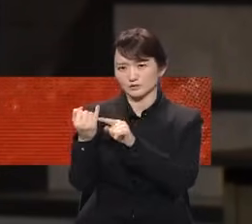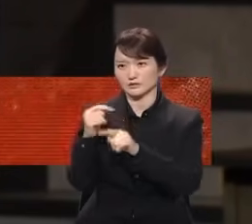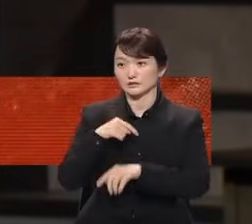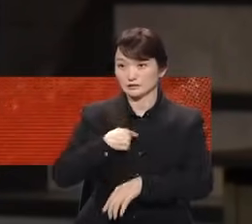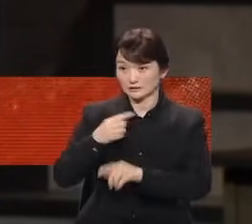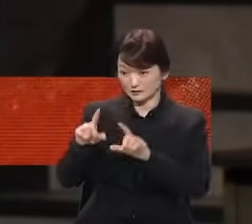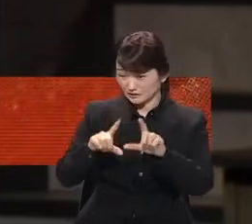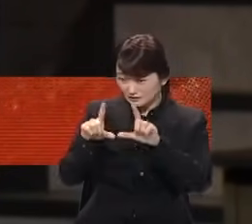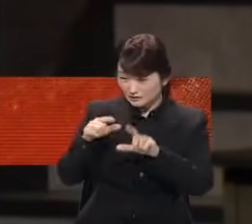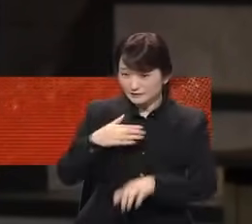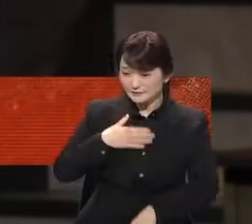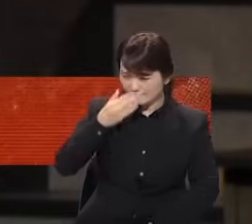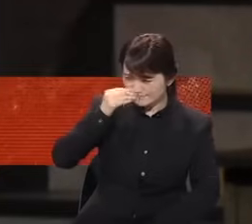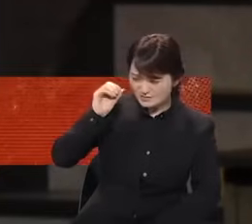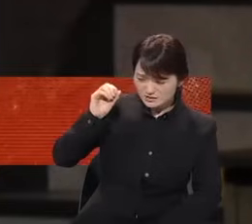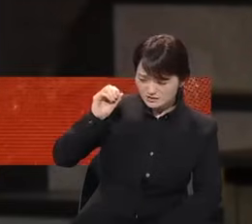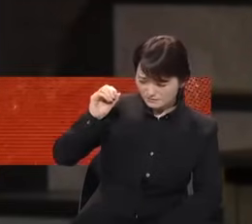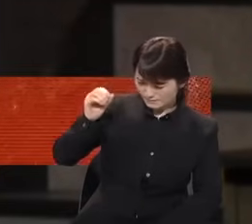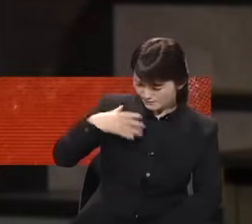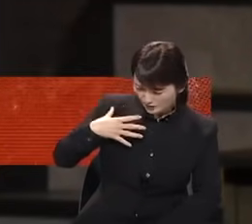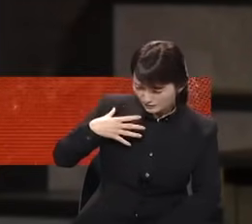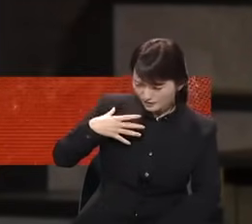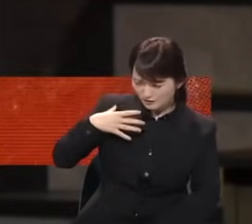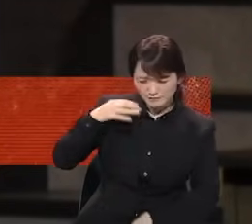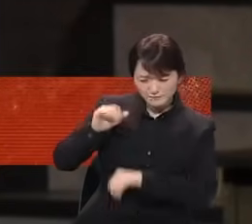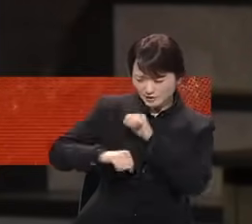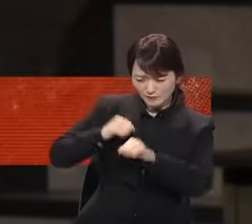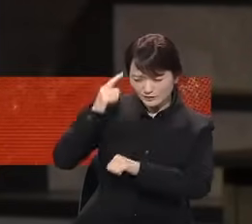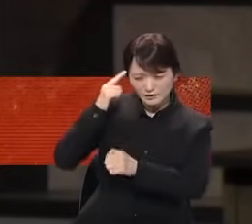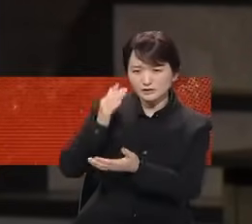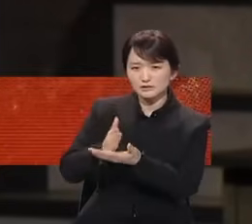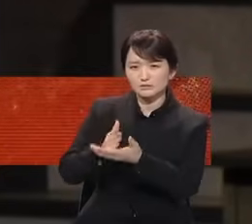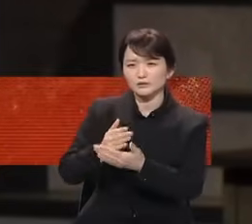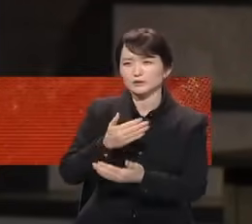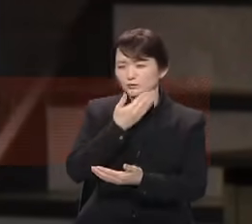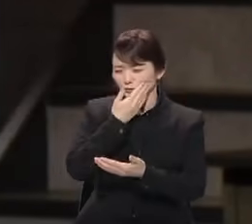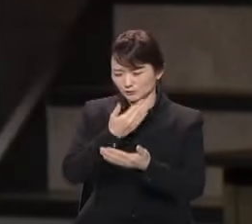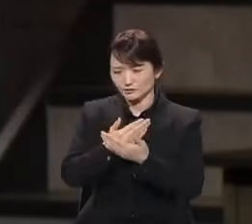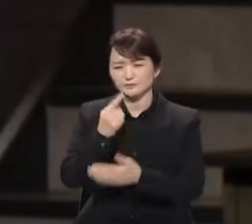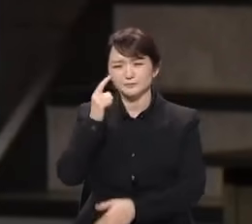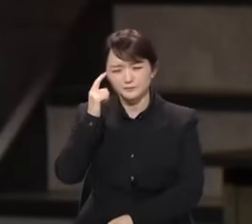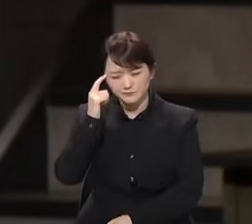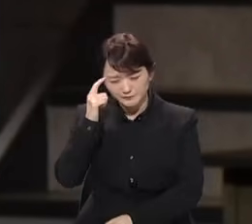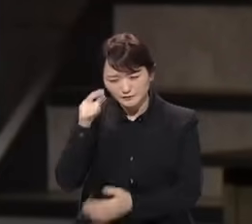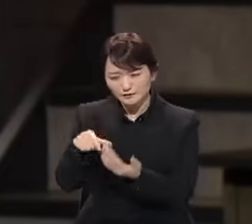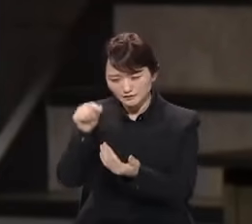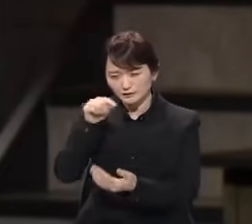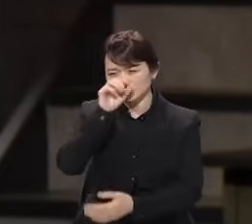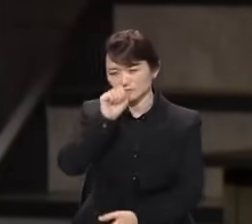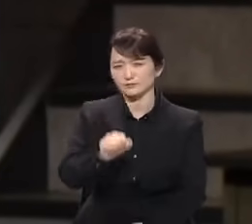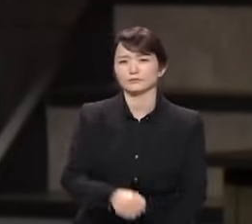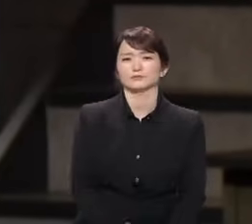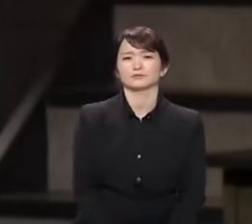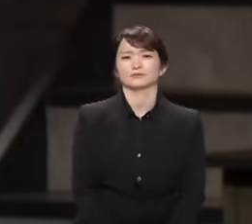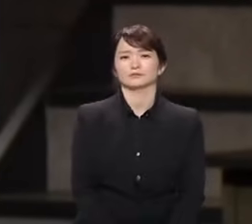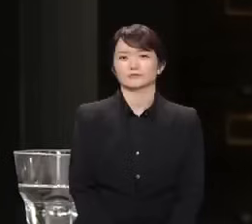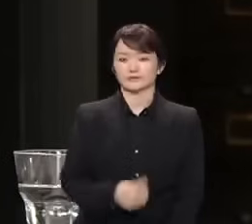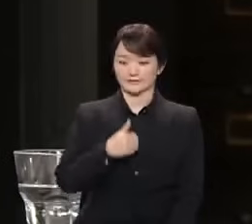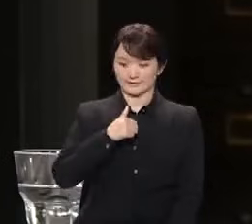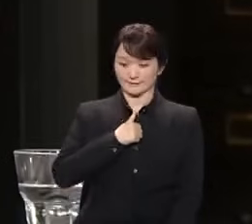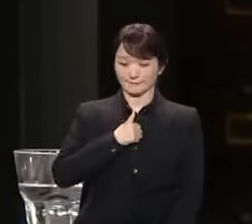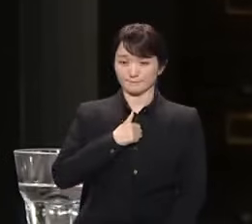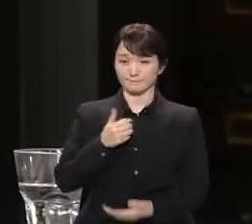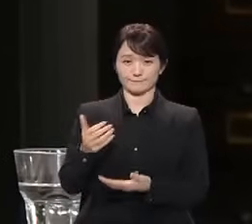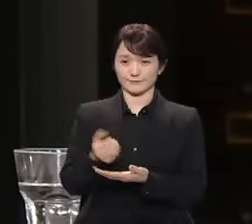그 삶을 나도 무시하거나 함부로 대하지 마시고 정말 소중히 여겨주시는 그런 선택하셨으면 좋겠습니다. 자존감을